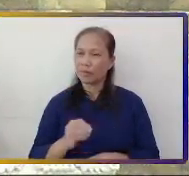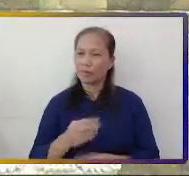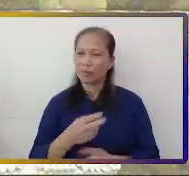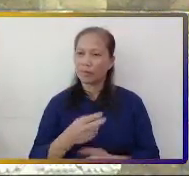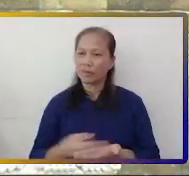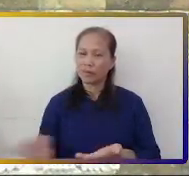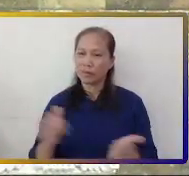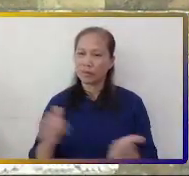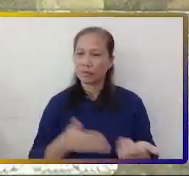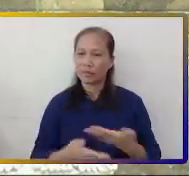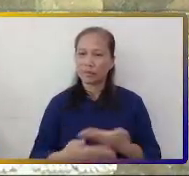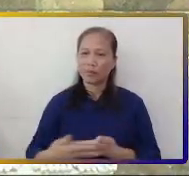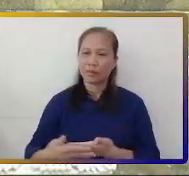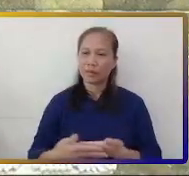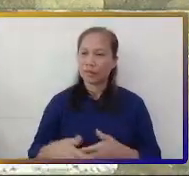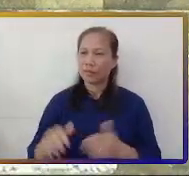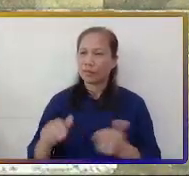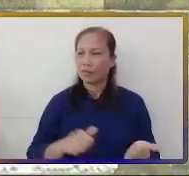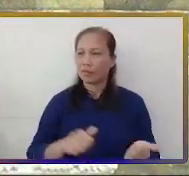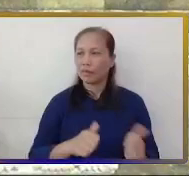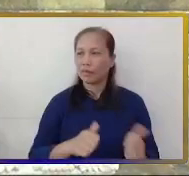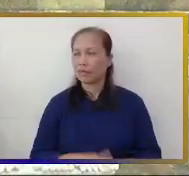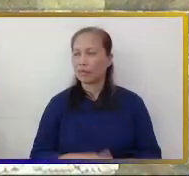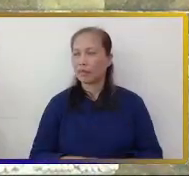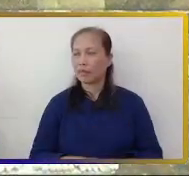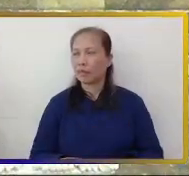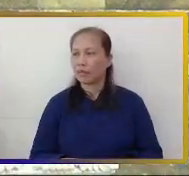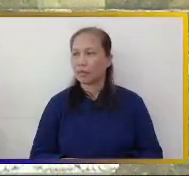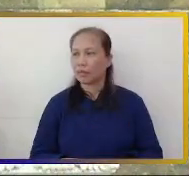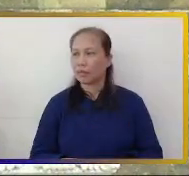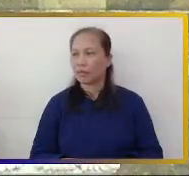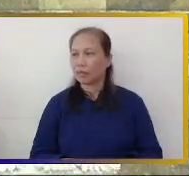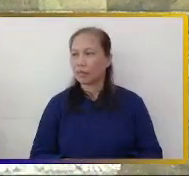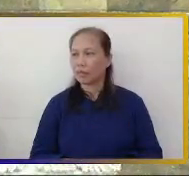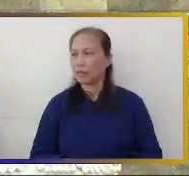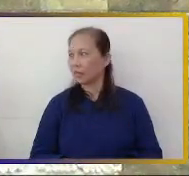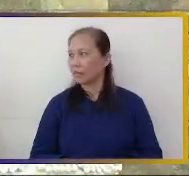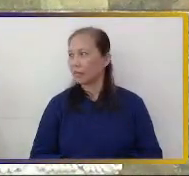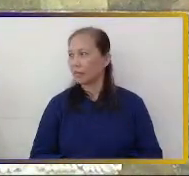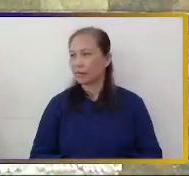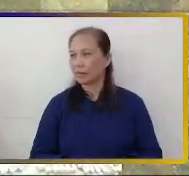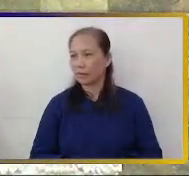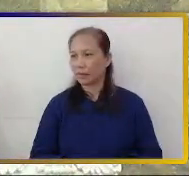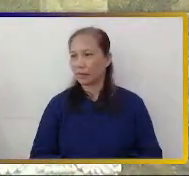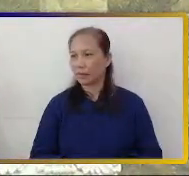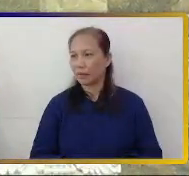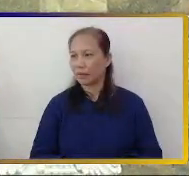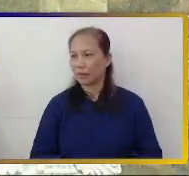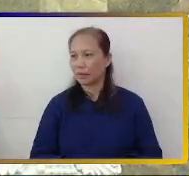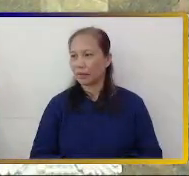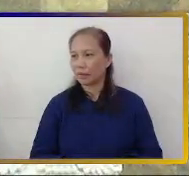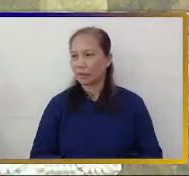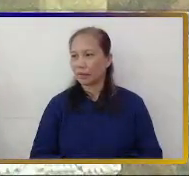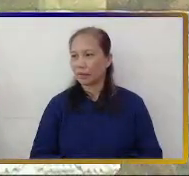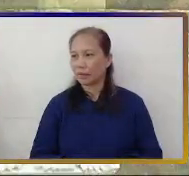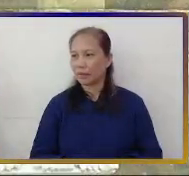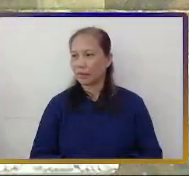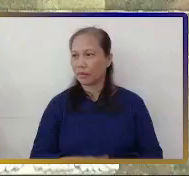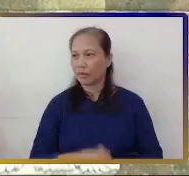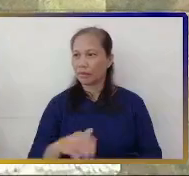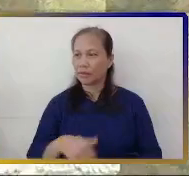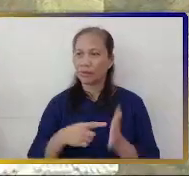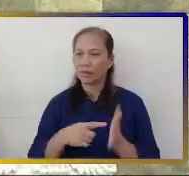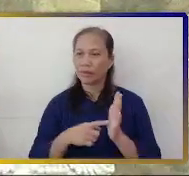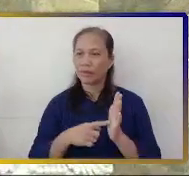kapatid Yung kanilang rejection pagdating po sa tinatawag na infant baptism So makikita niyo mga